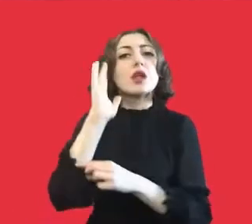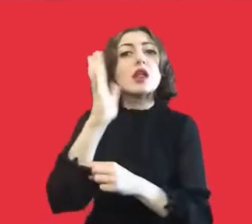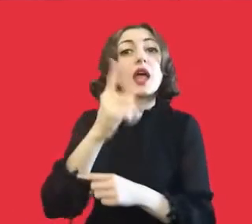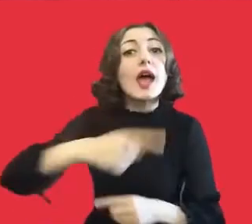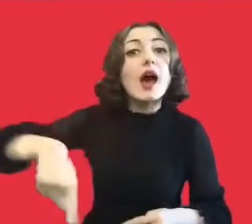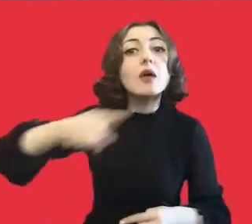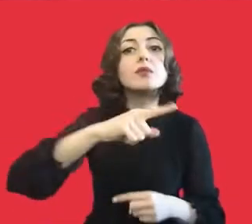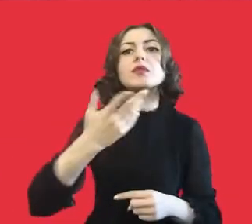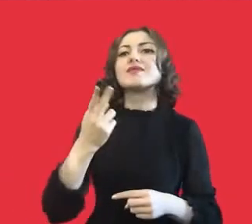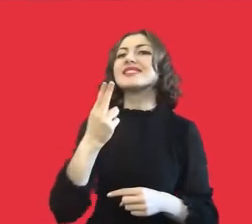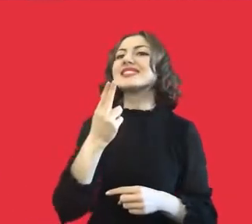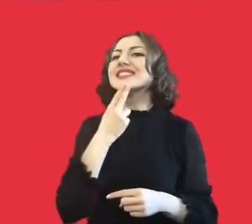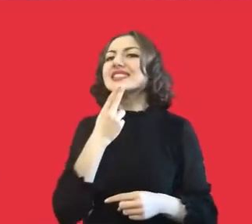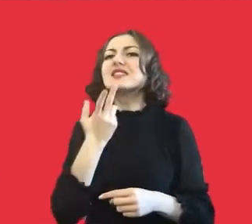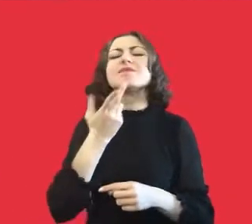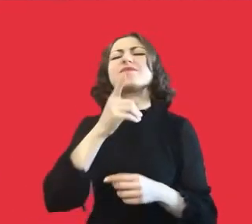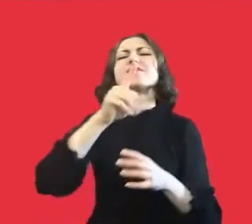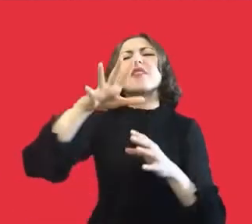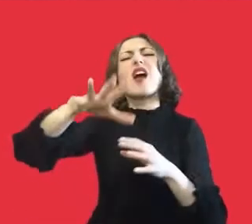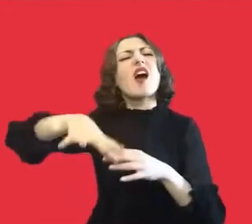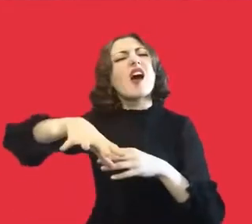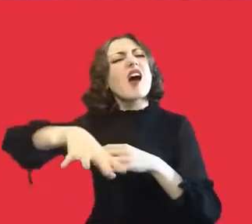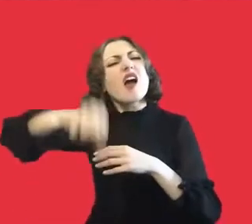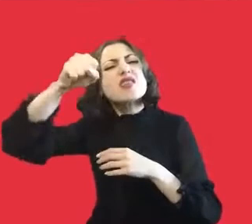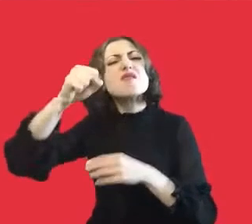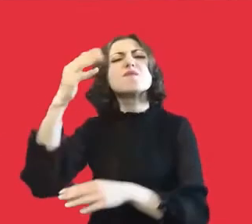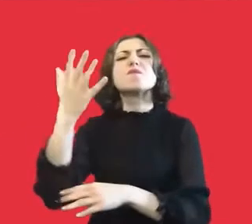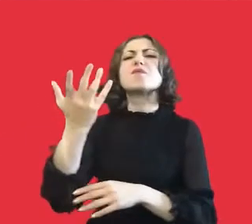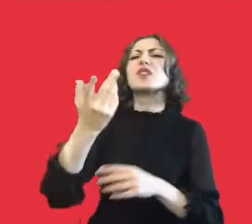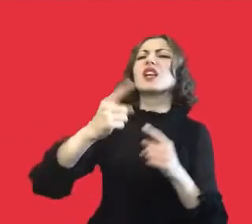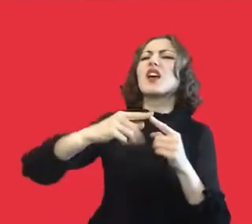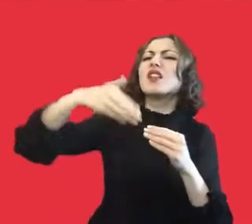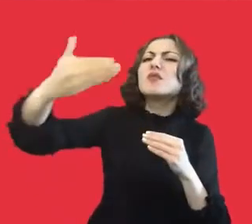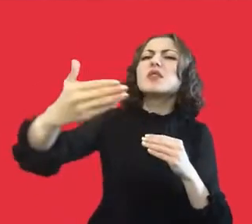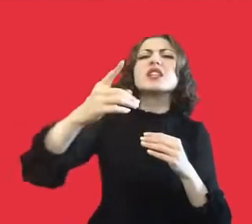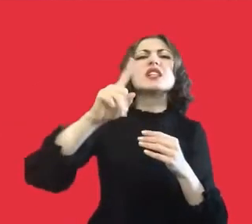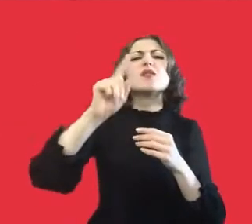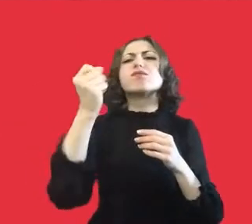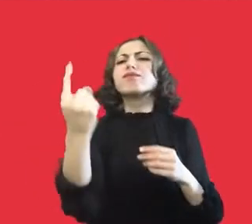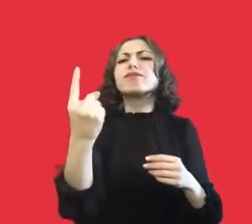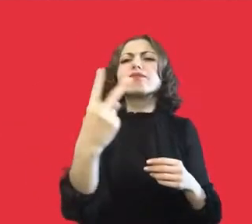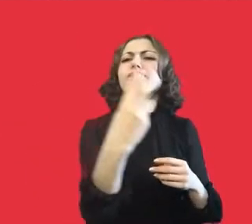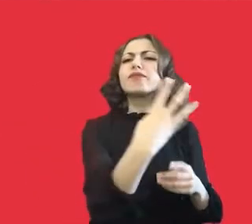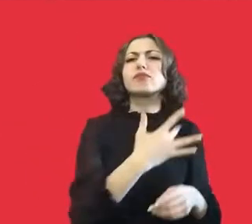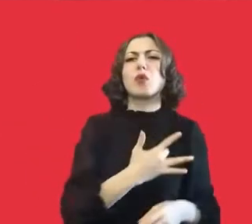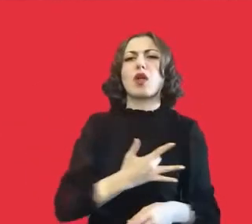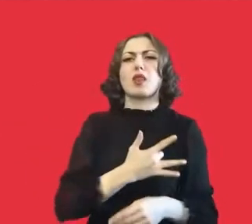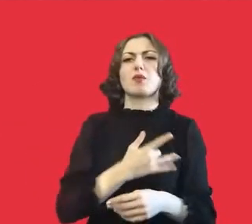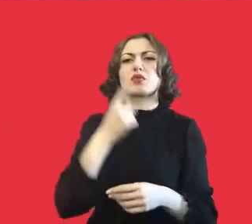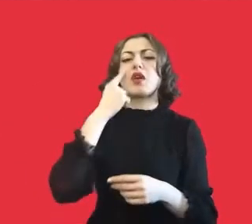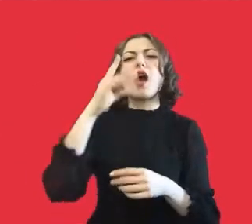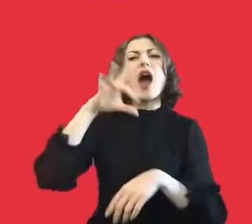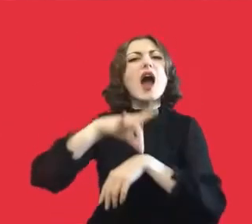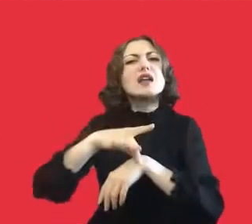hanımlar merkezimize, Birinci Cihan Harbi, İstiklal Harbi döneminde gönüllü hasta bakıcılık, hemşirelik